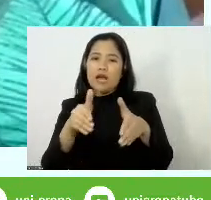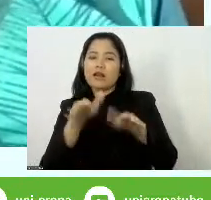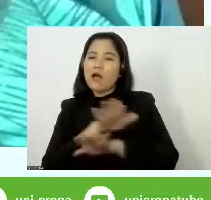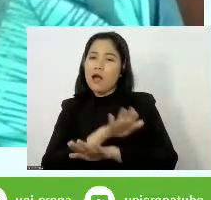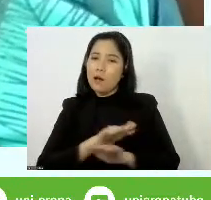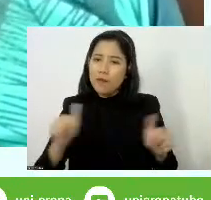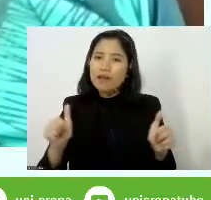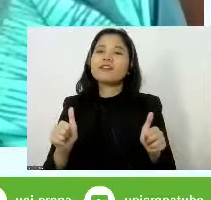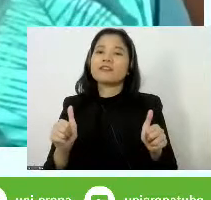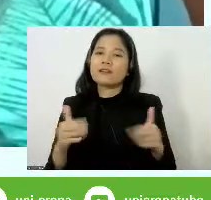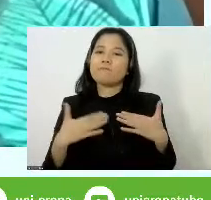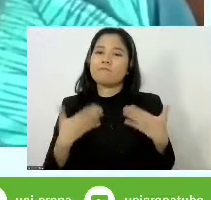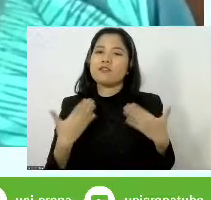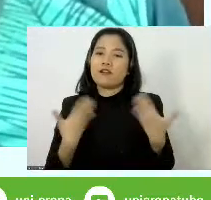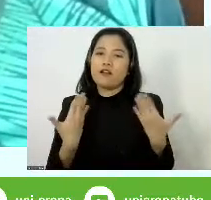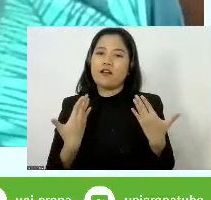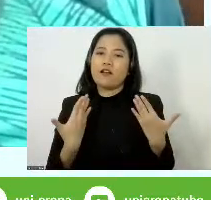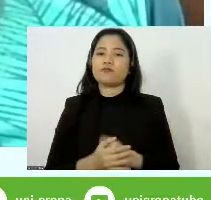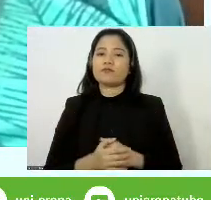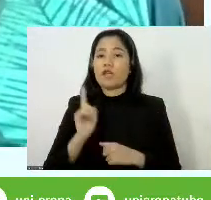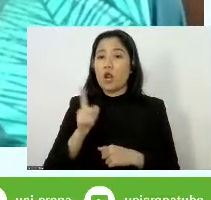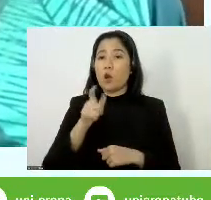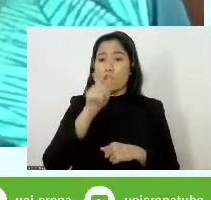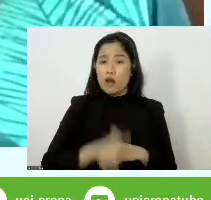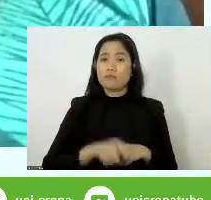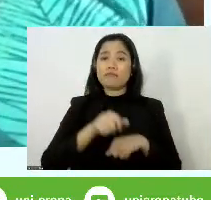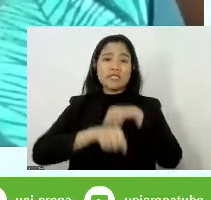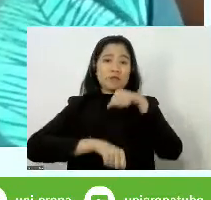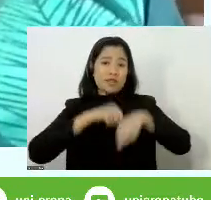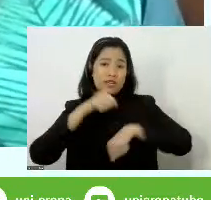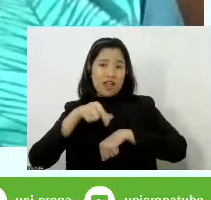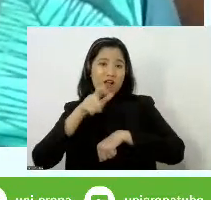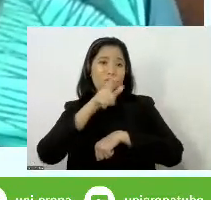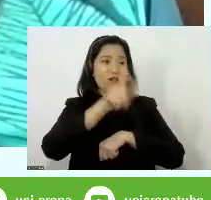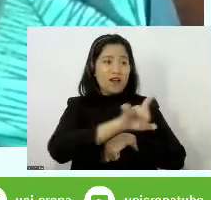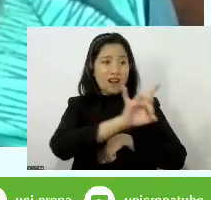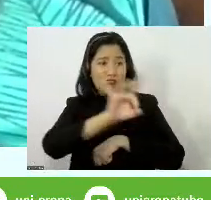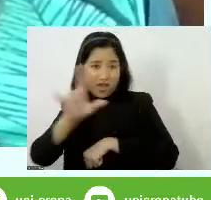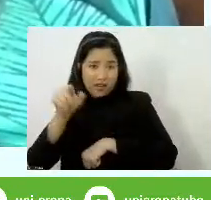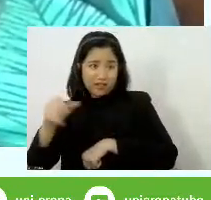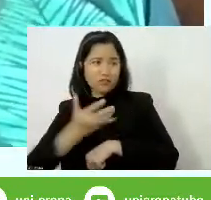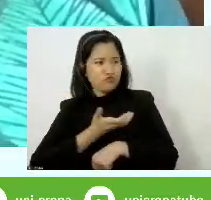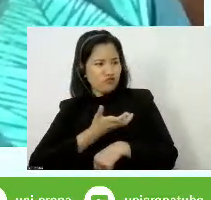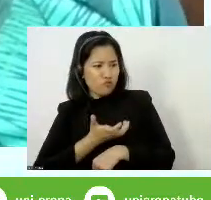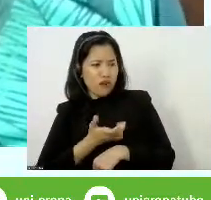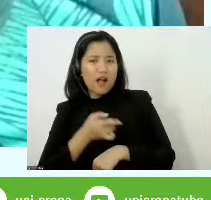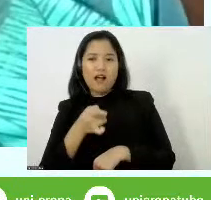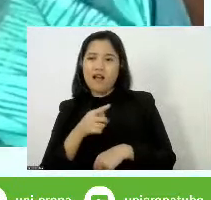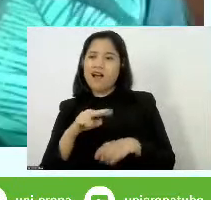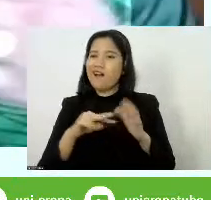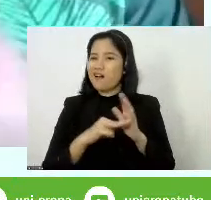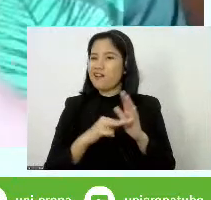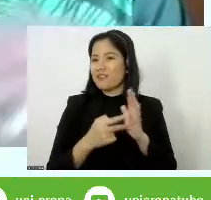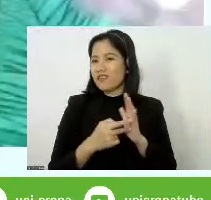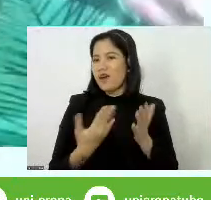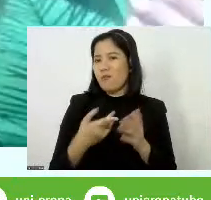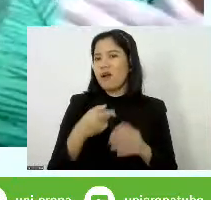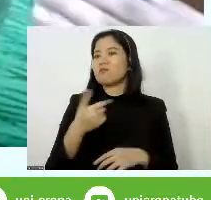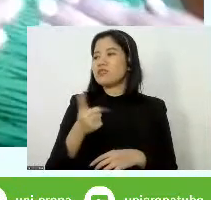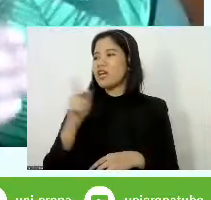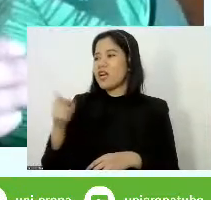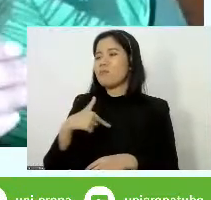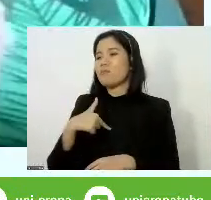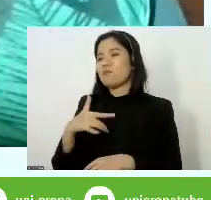bagi semua penggunanya Nah kalau pengguna sepeda naik disukai oleh pengguna kendaraan bermotor maka bukan tidak mungkin mereka juga akan